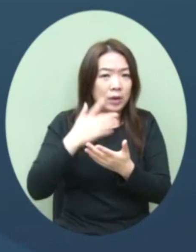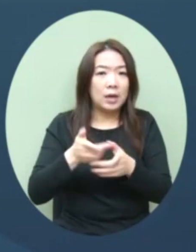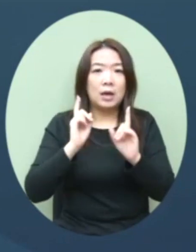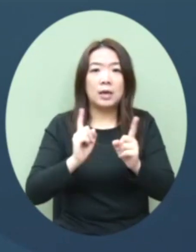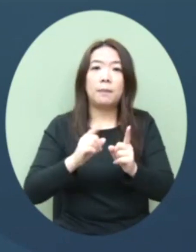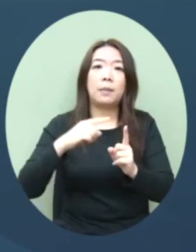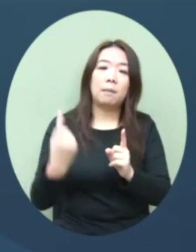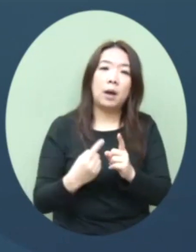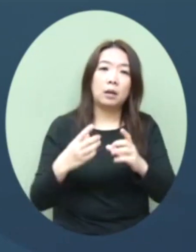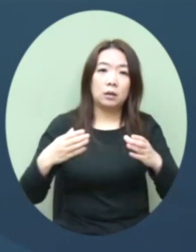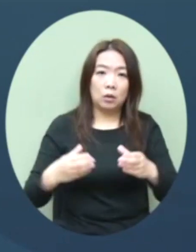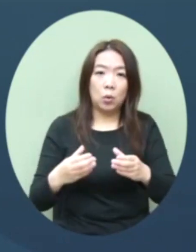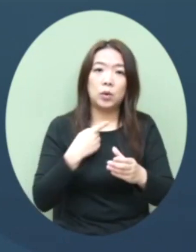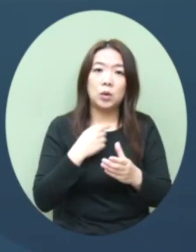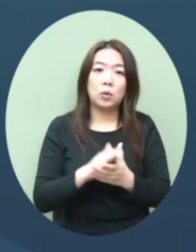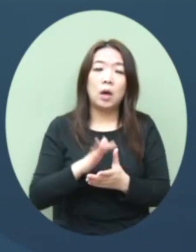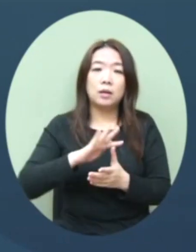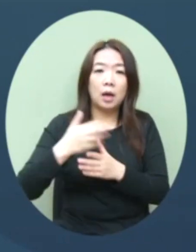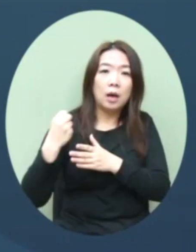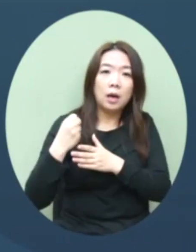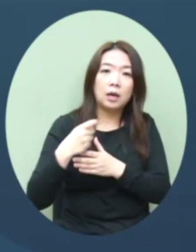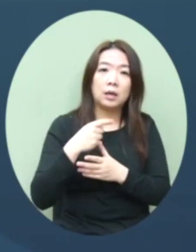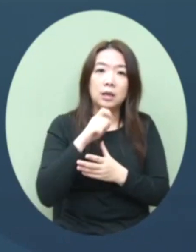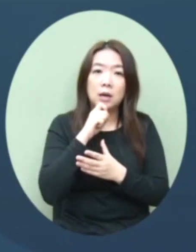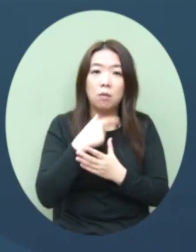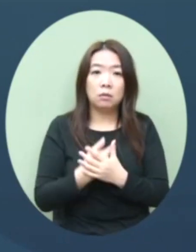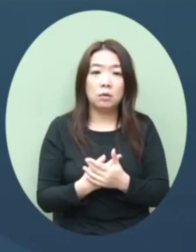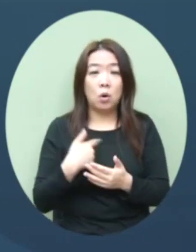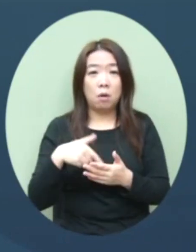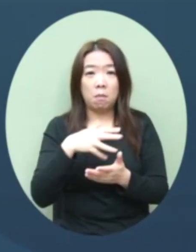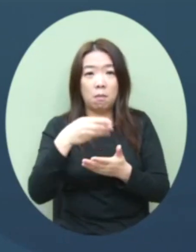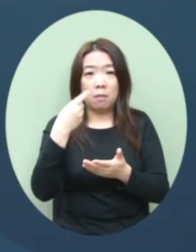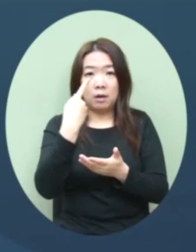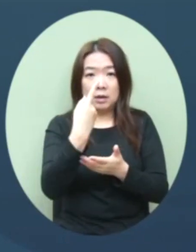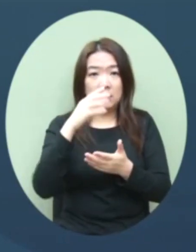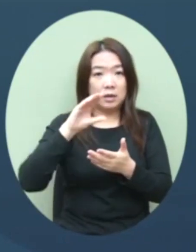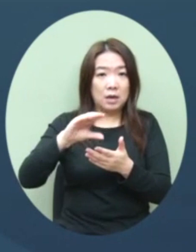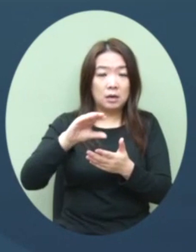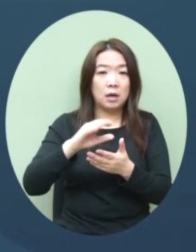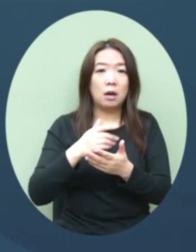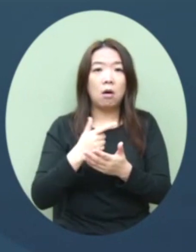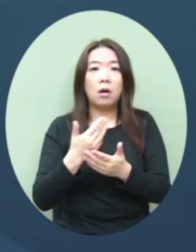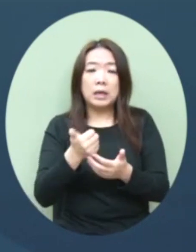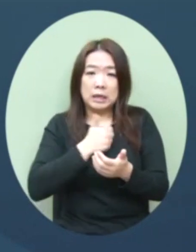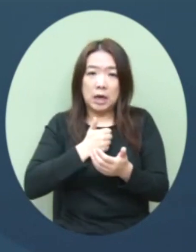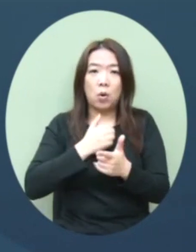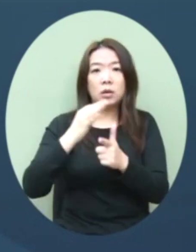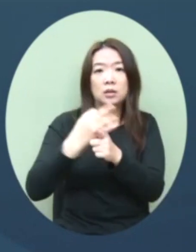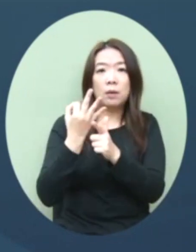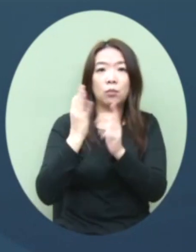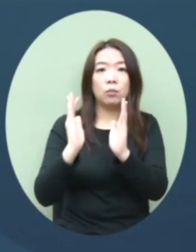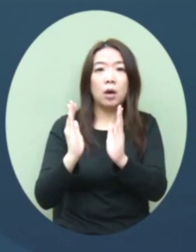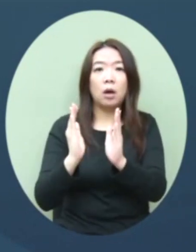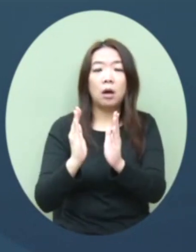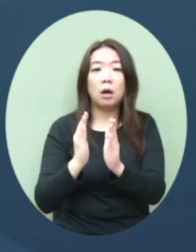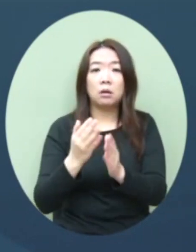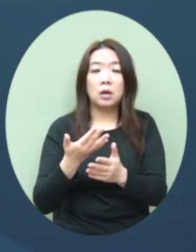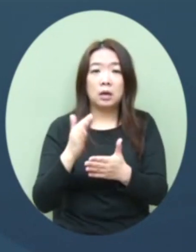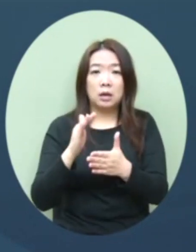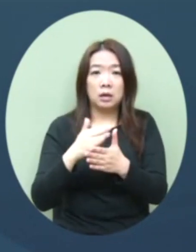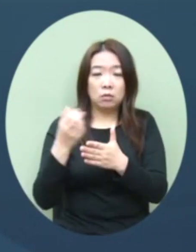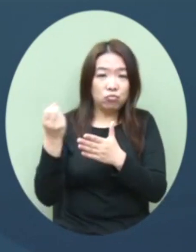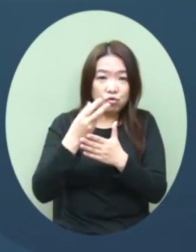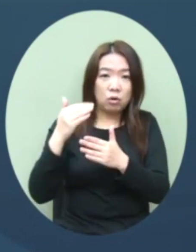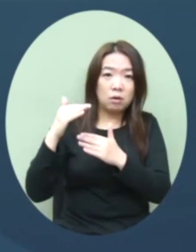套但是我們有這個能力一億已經可以應付我們三個月而且還在未來因為